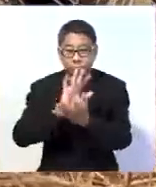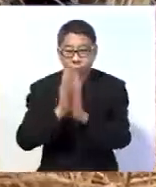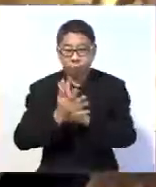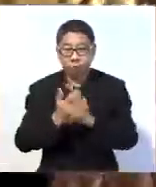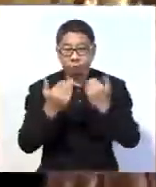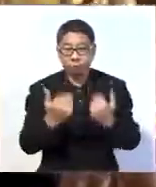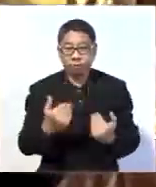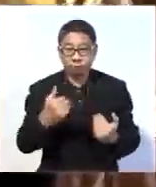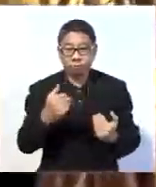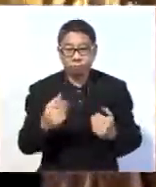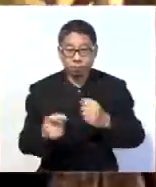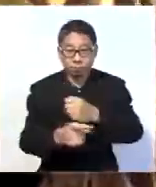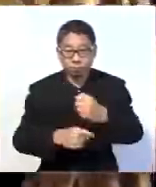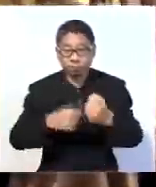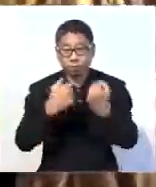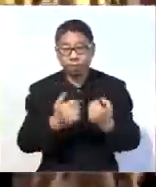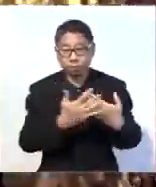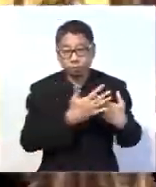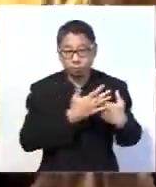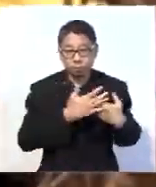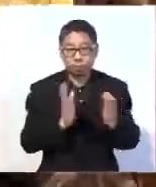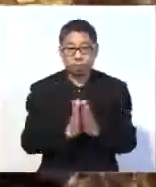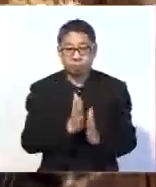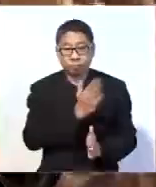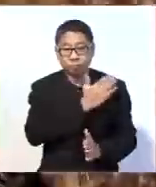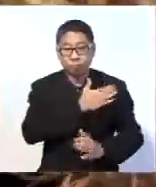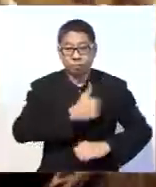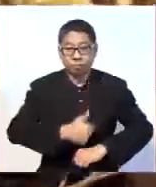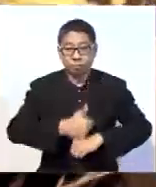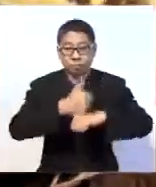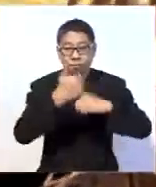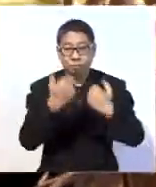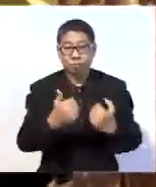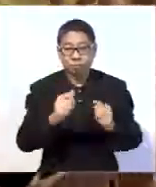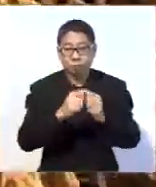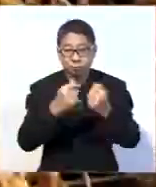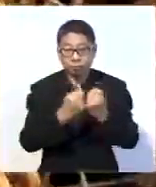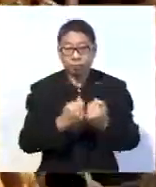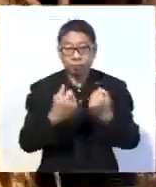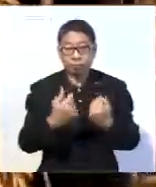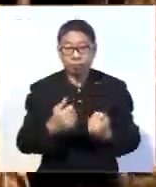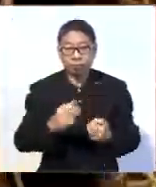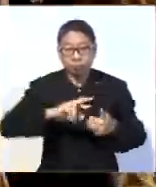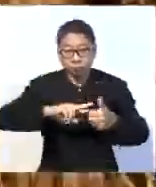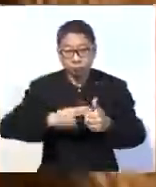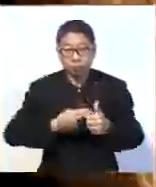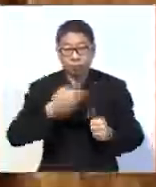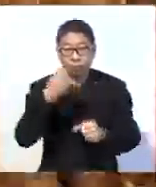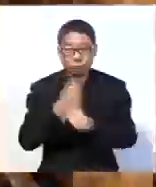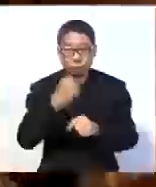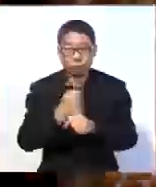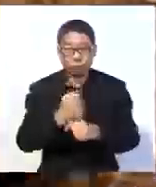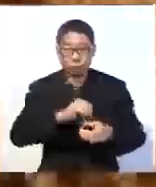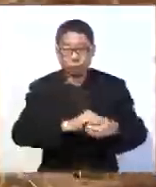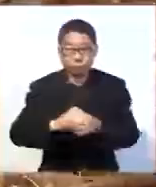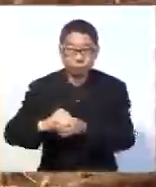าร้างเป็นนารักนี้นะคะพระอาจารย์พัฒน์อริโยเจ้าคณะอำเภอนาทวีได้เริ่มจัดทำโด